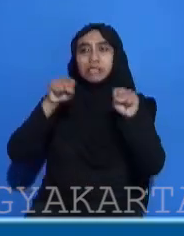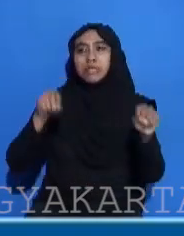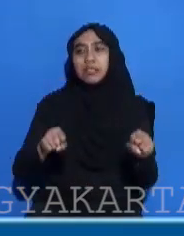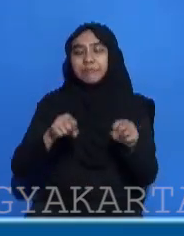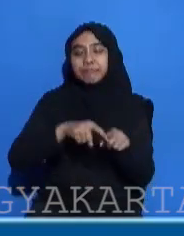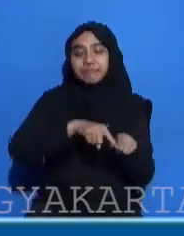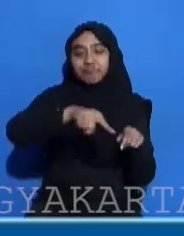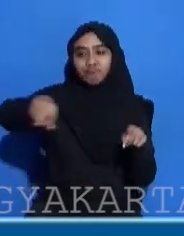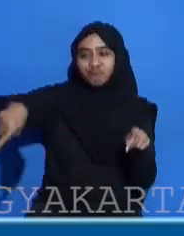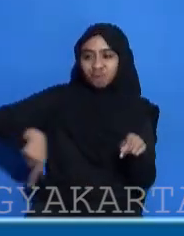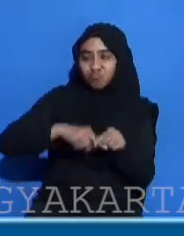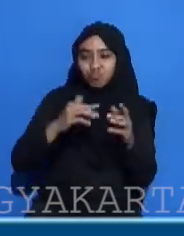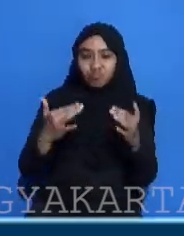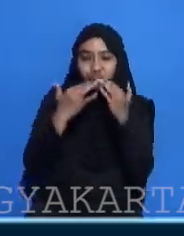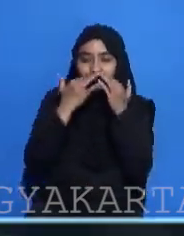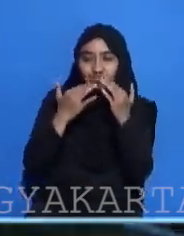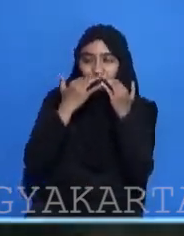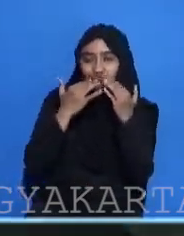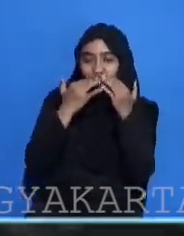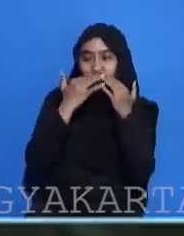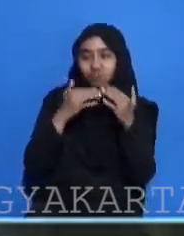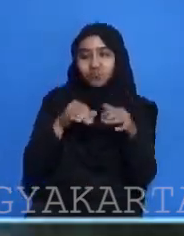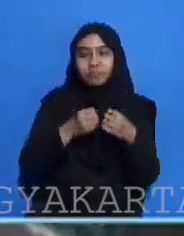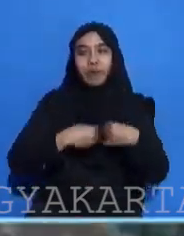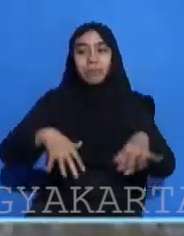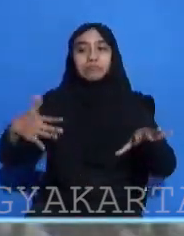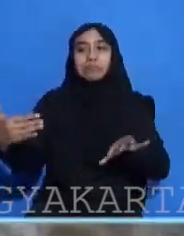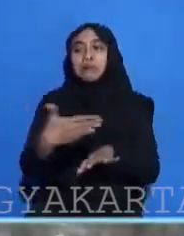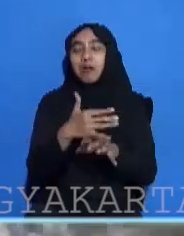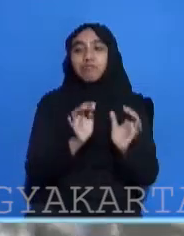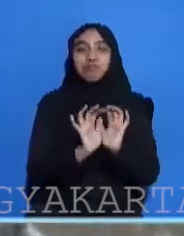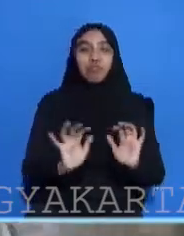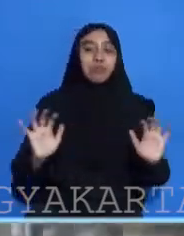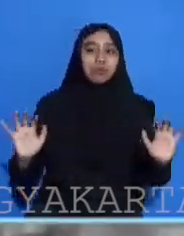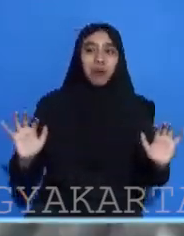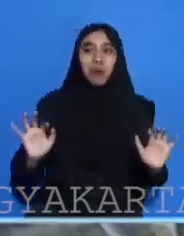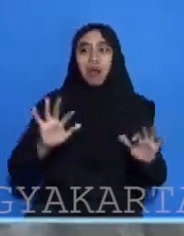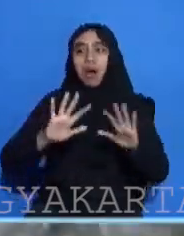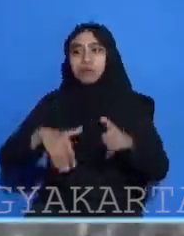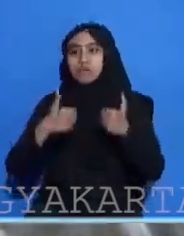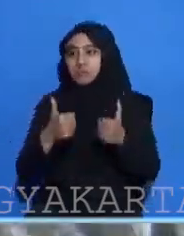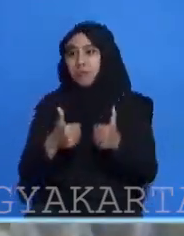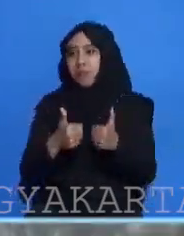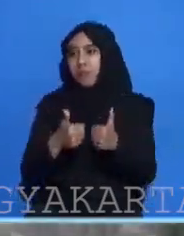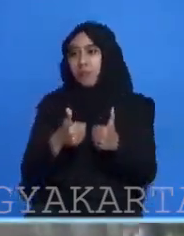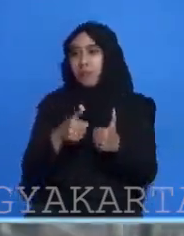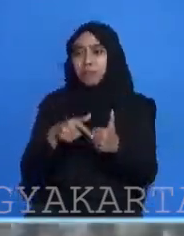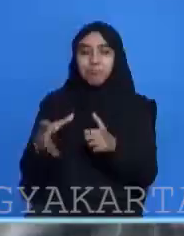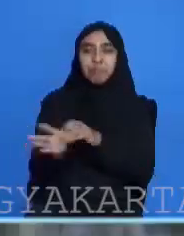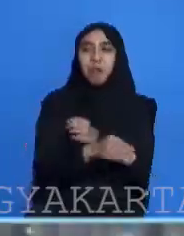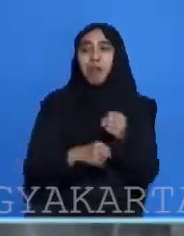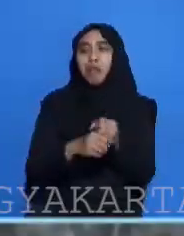Gunggung lele ingkang dipun tebar lengkung kata sanggo pengecapi pun kan di sistem meniko hasil panen Ulam lele